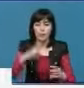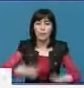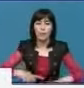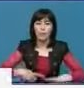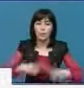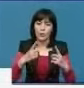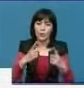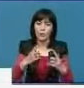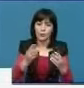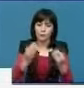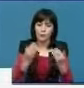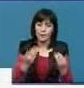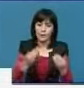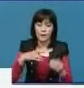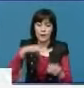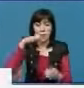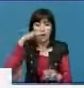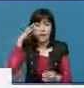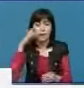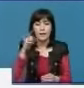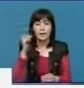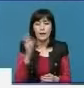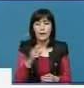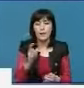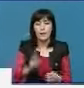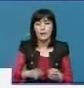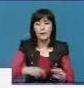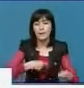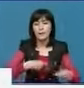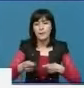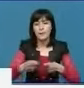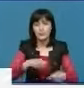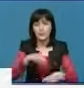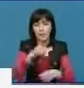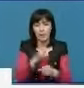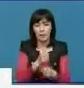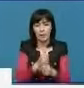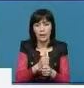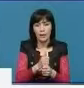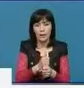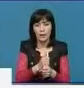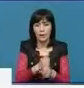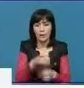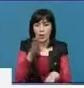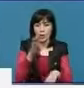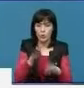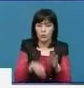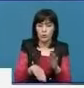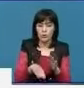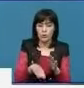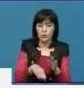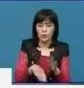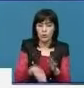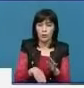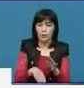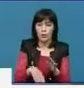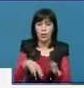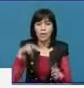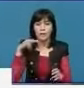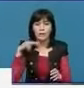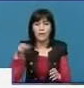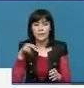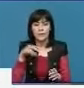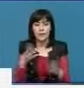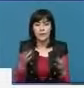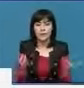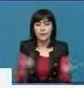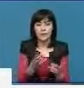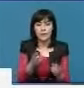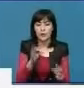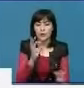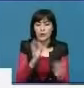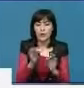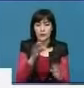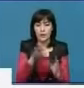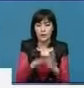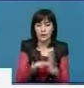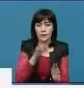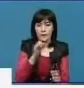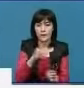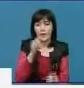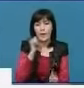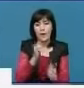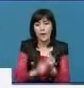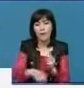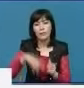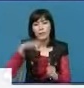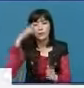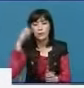бізге қазақ халқын бастайтын көшбасшы керек. Яғни бұл бүгінгі сайлауда біз көшбасшымызды дұрыс таңдай білуге әрбір қазақ өзінің